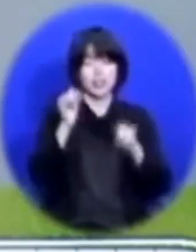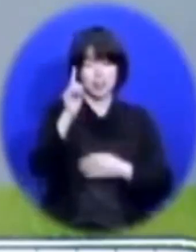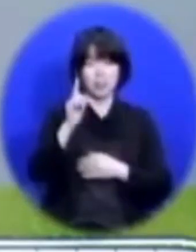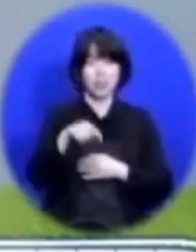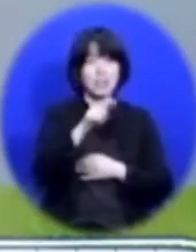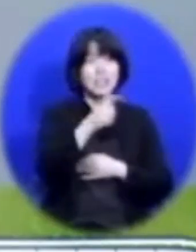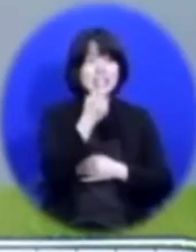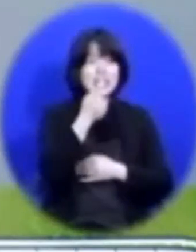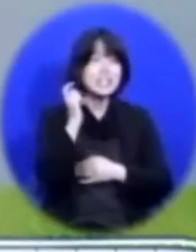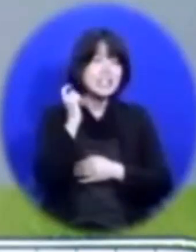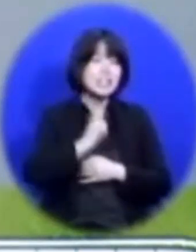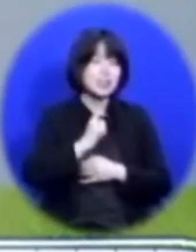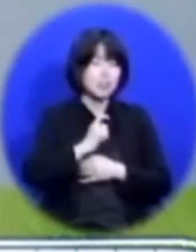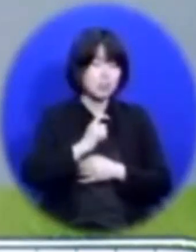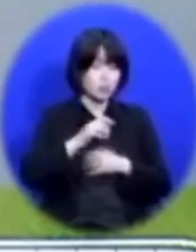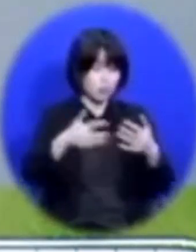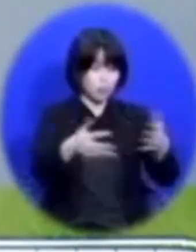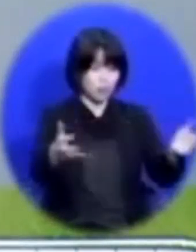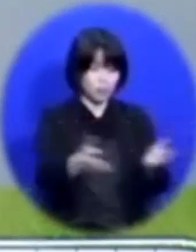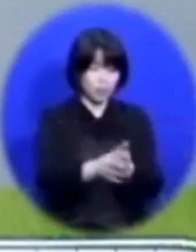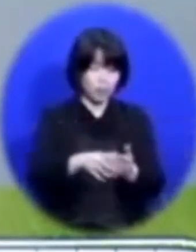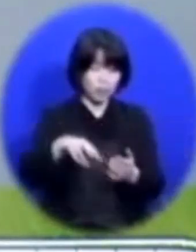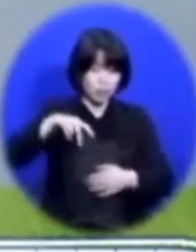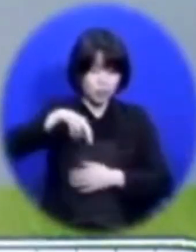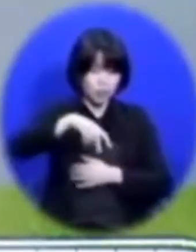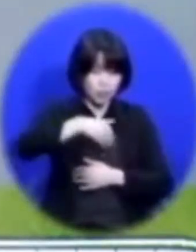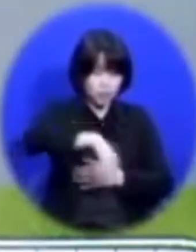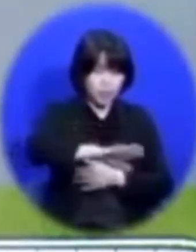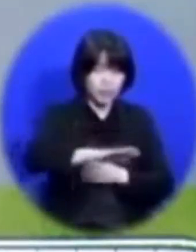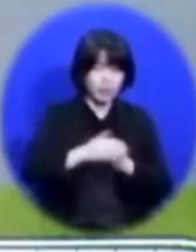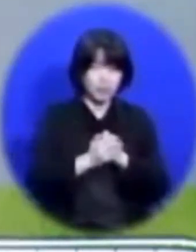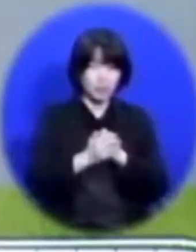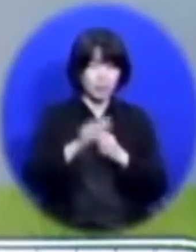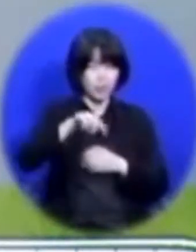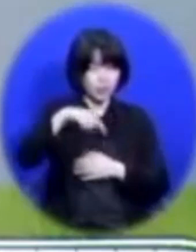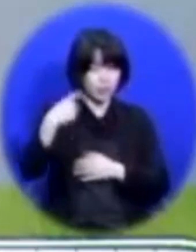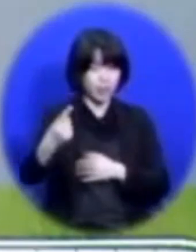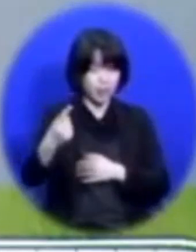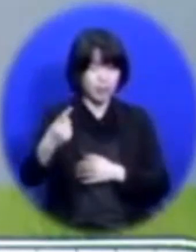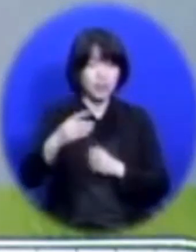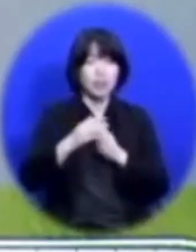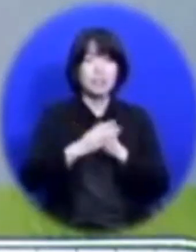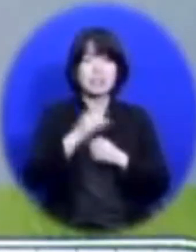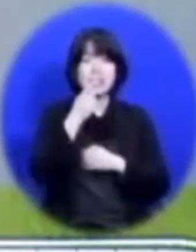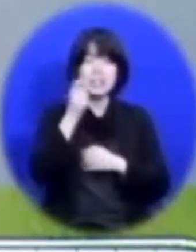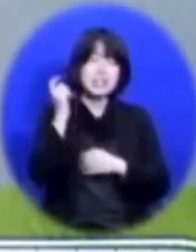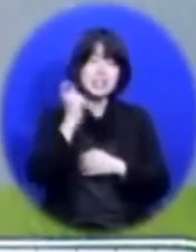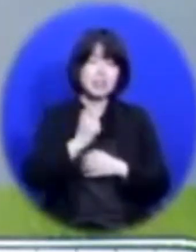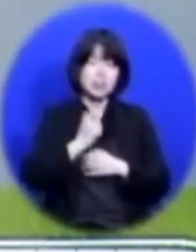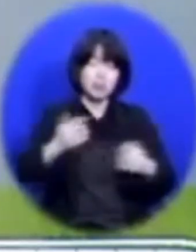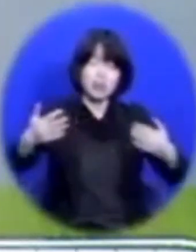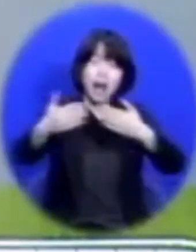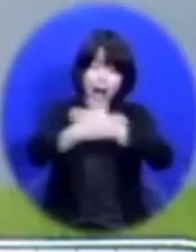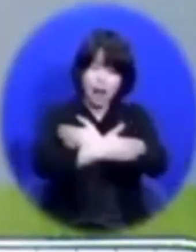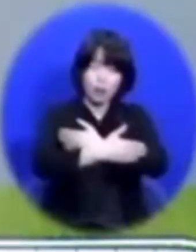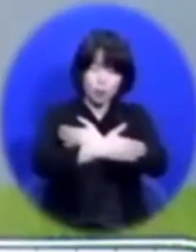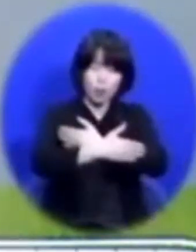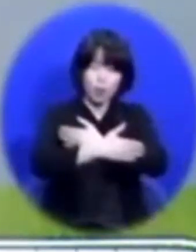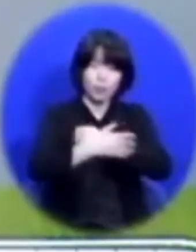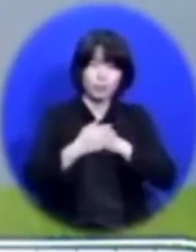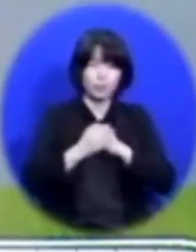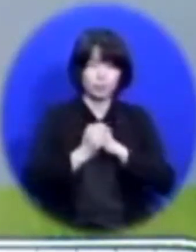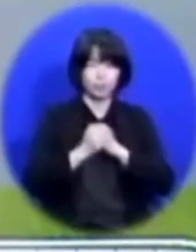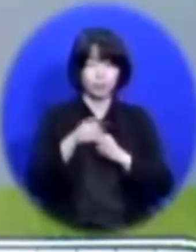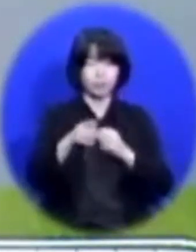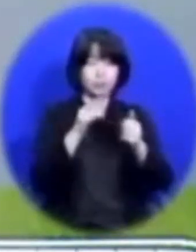이 사제들에게다가가,사제들의 차례가되자얼굴이 아직